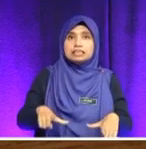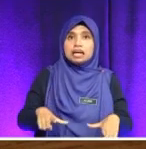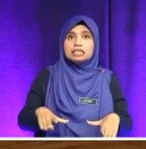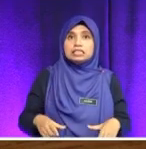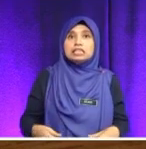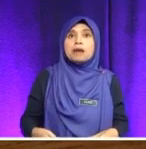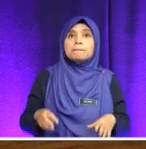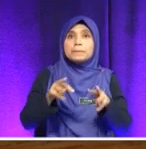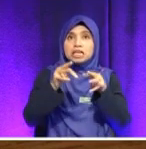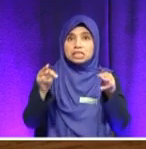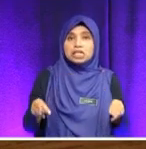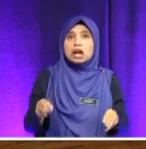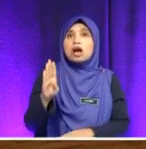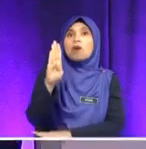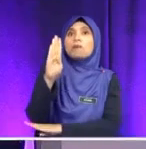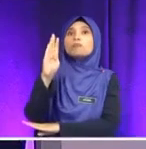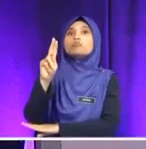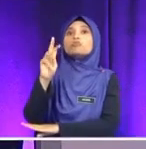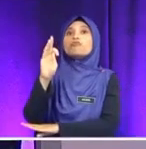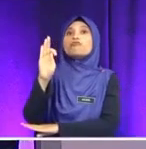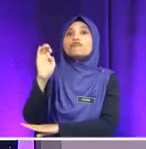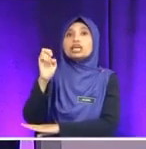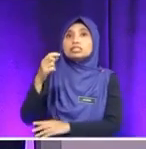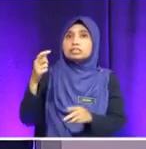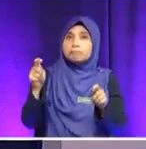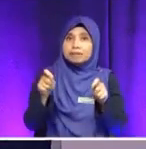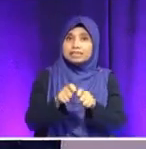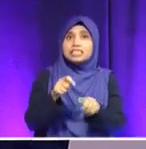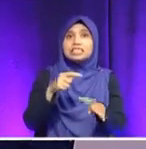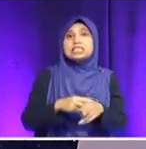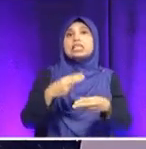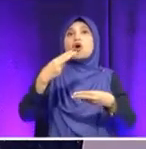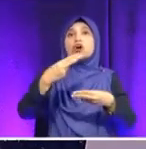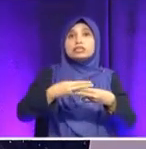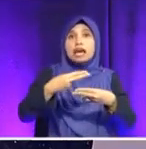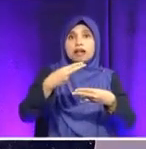meja buffet macam kita selalu makan dekat hotel ataupun restoran. Okey, dan yang kedua,